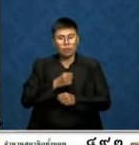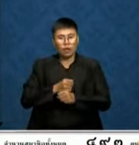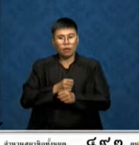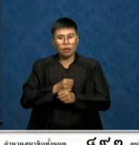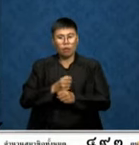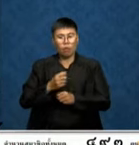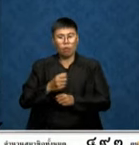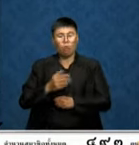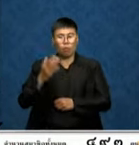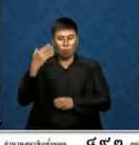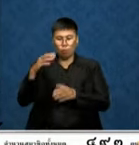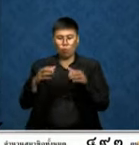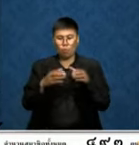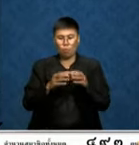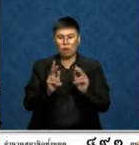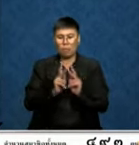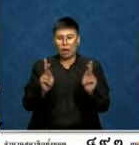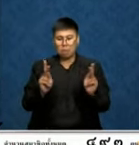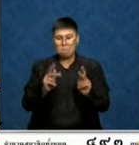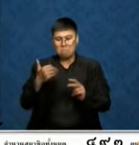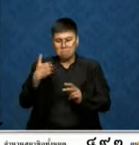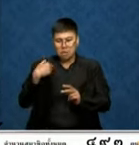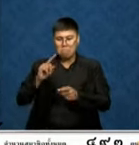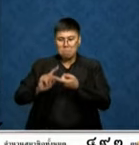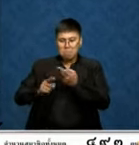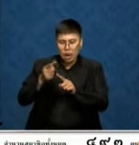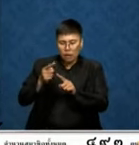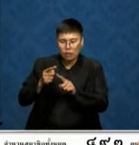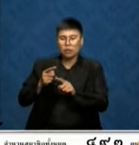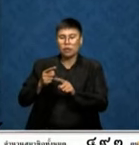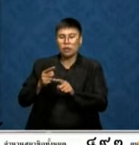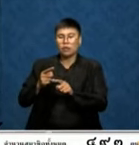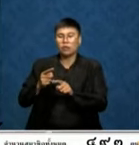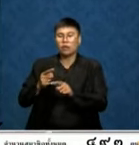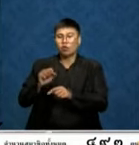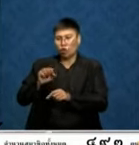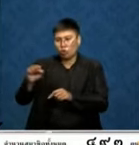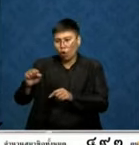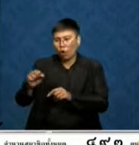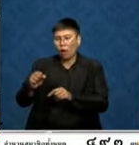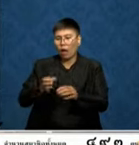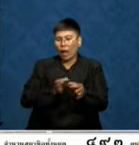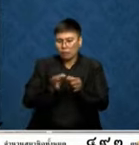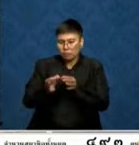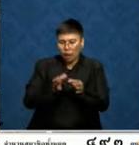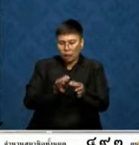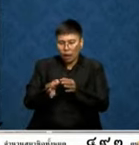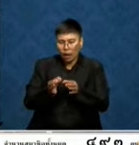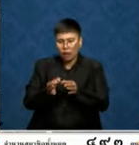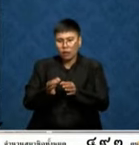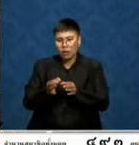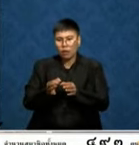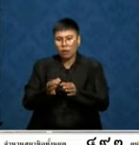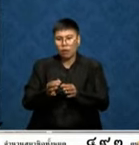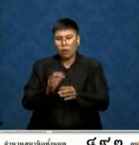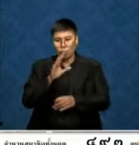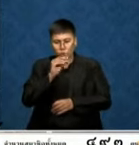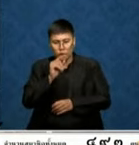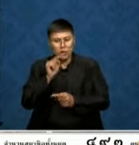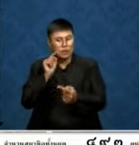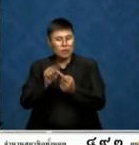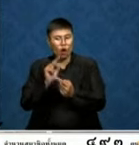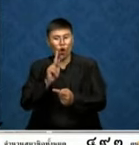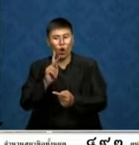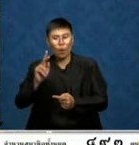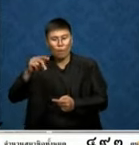าธิการเวลาที่มีเพื่อนสมาชิกหรือผู้มาชี้แจงพาดพิงกกพ.ในลักษณะว่า